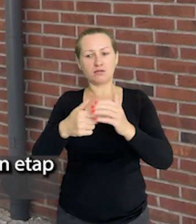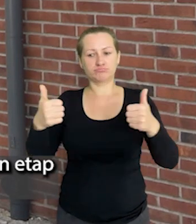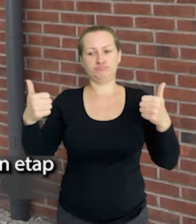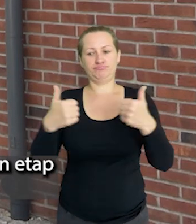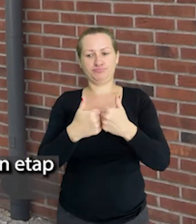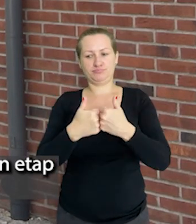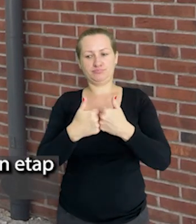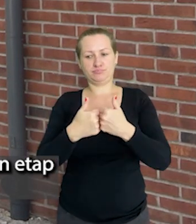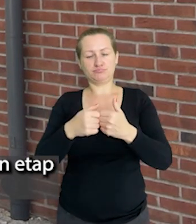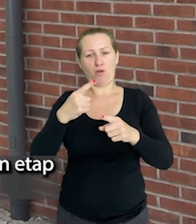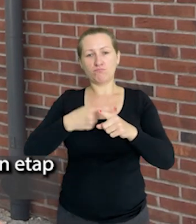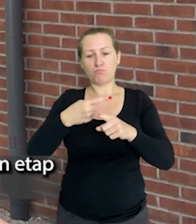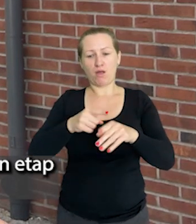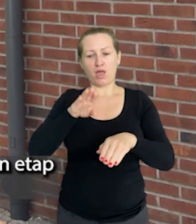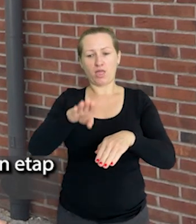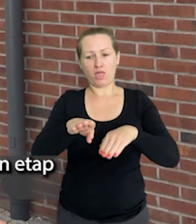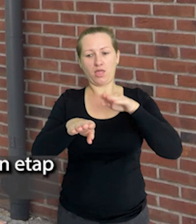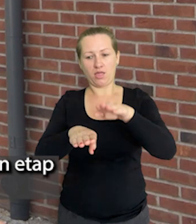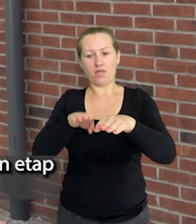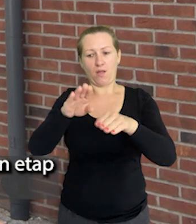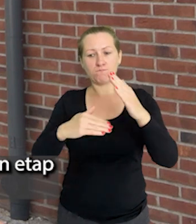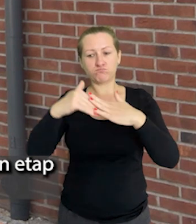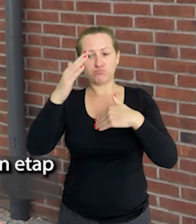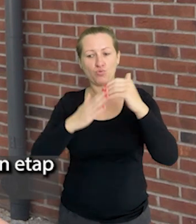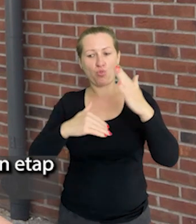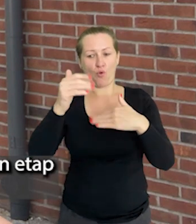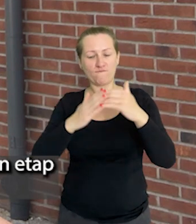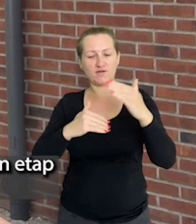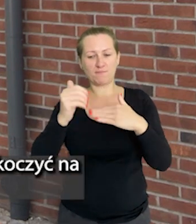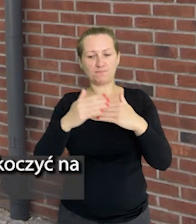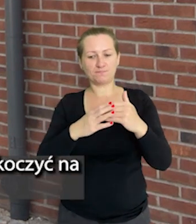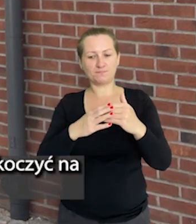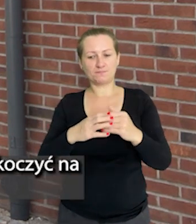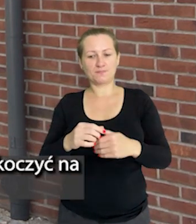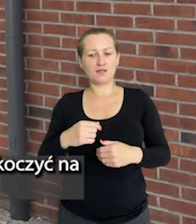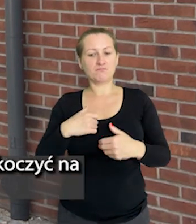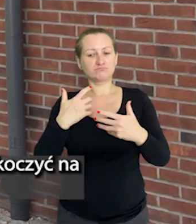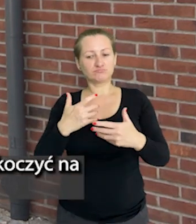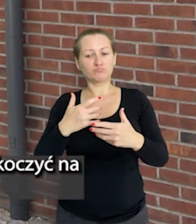zawodnikami. Pomału ten etap budowy zespołu się zaczyna i nie ukrywam, że chcielibyśmy co najmniej,